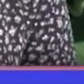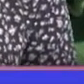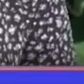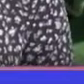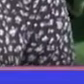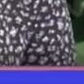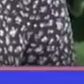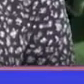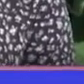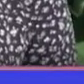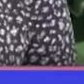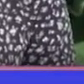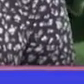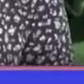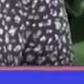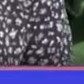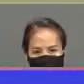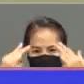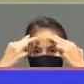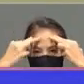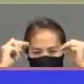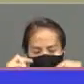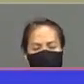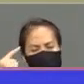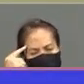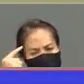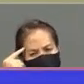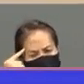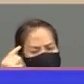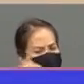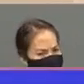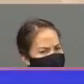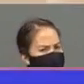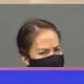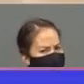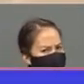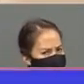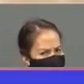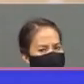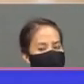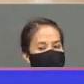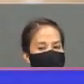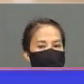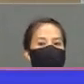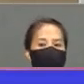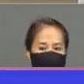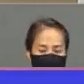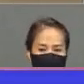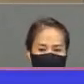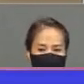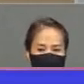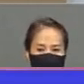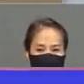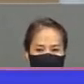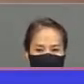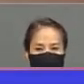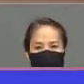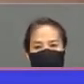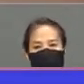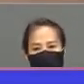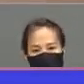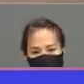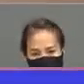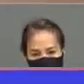ได้รับการจัดสรรงบกลางปี 63เพื่อดำเนินการใน 3กิจกรรมค่ะวงเงินรวมอยู่ที่